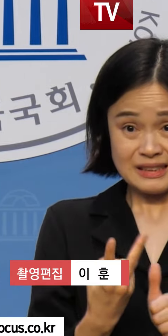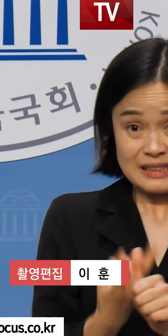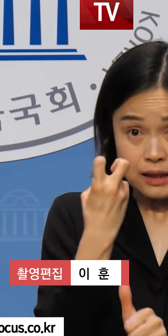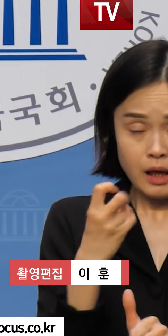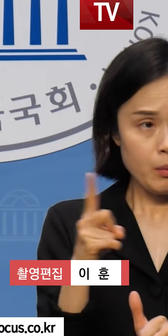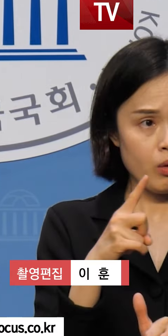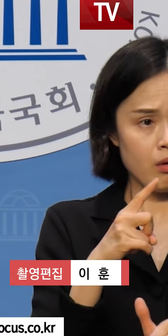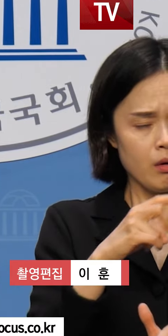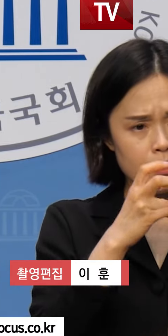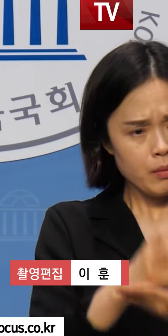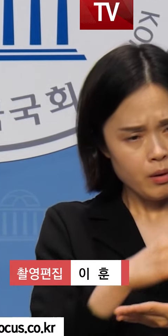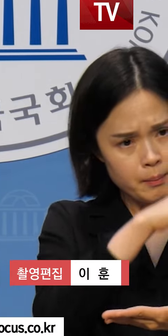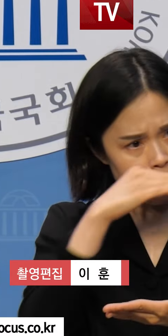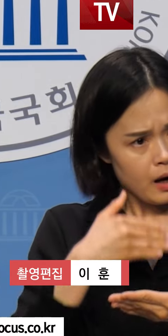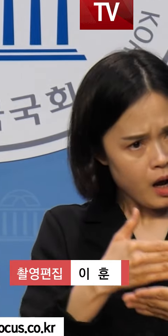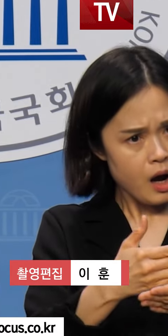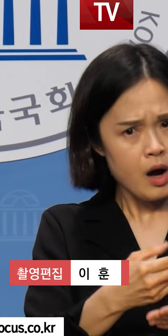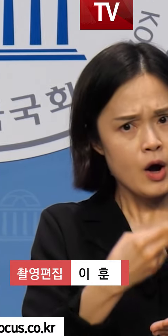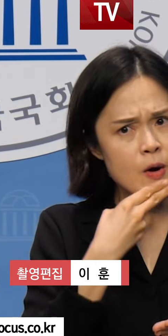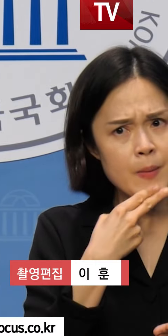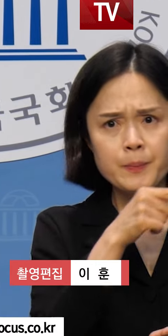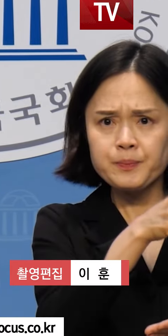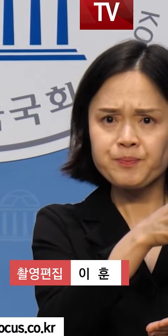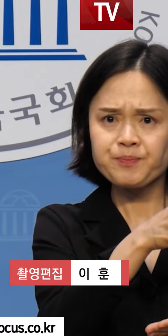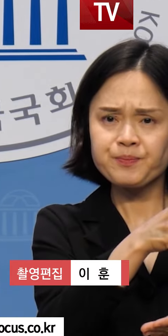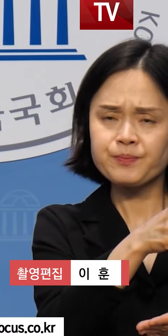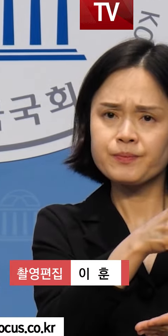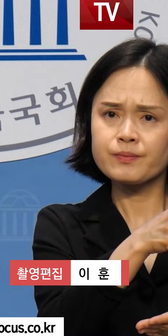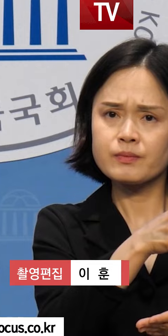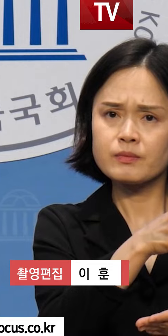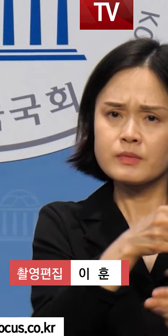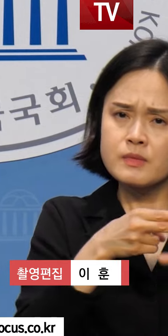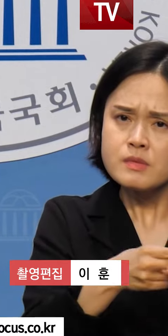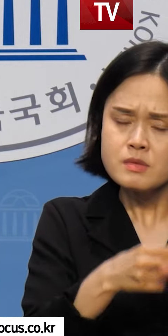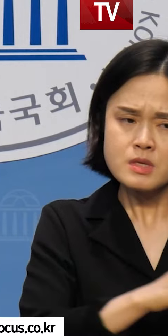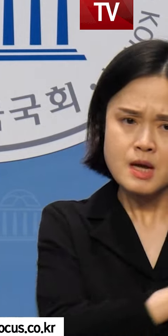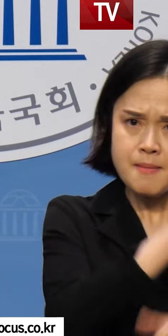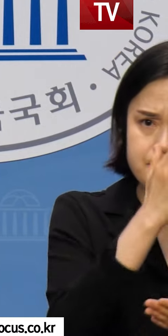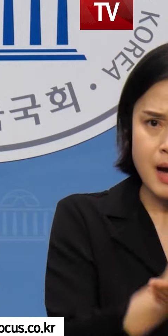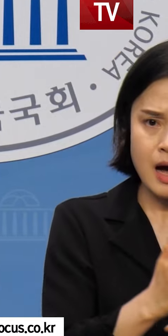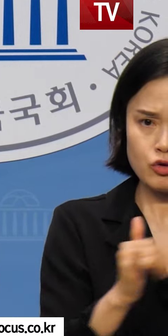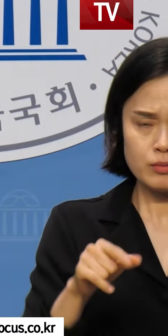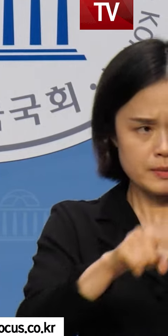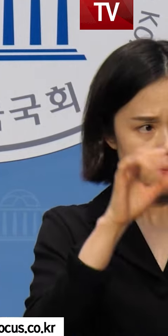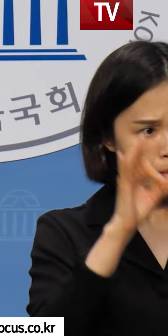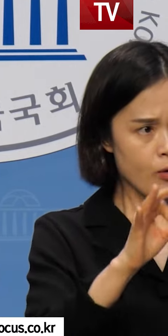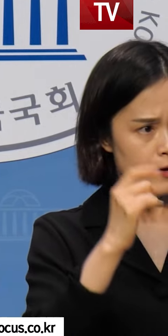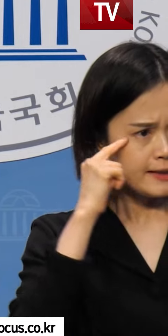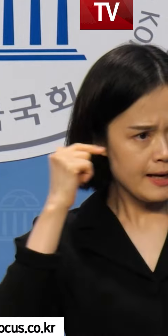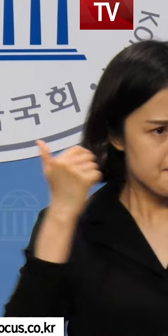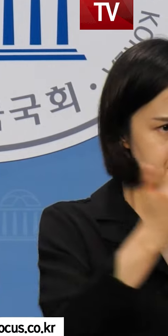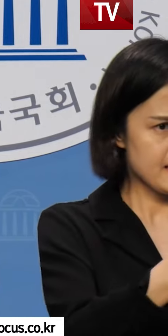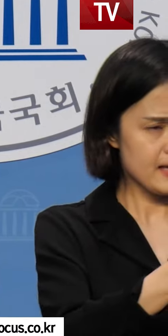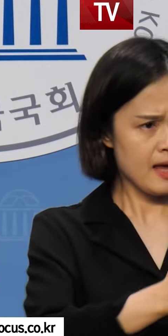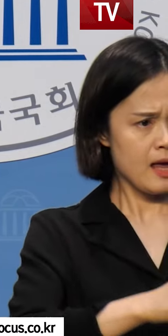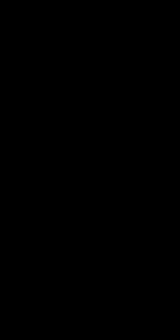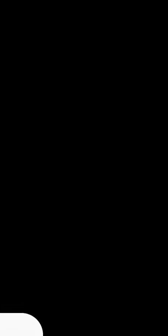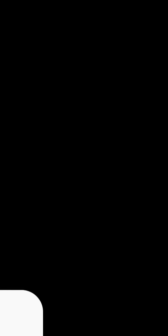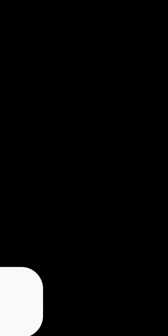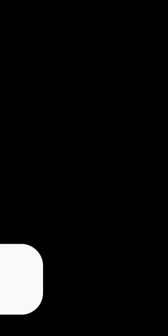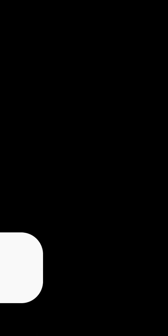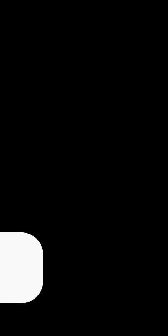순리를 역행하는 폭거입니다. 국민의 대대적인 저항이 뒤따를 것입니다.